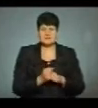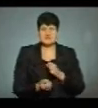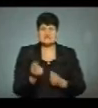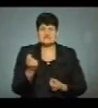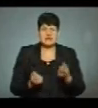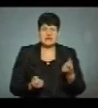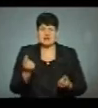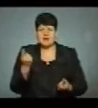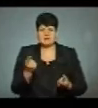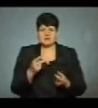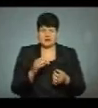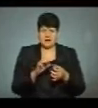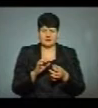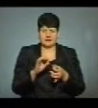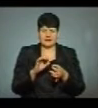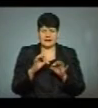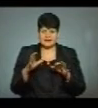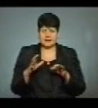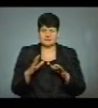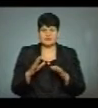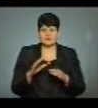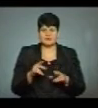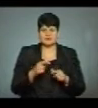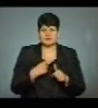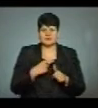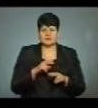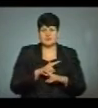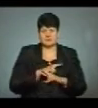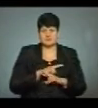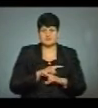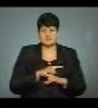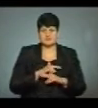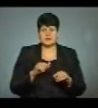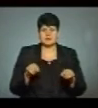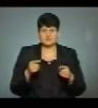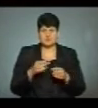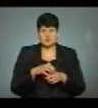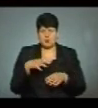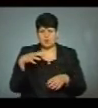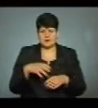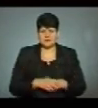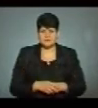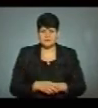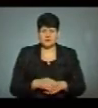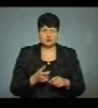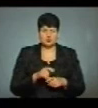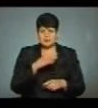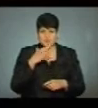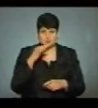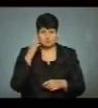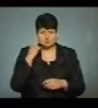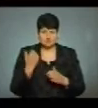оцих клітин, які стають мертвими і створюється ця пухлина. Дуже багато почули